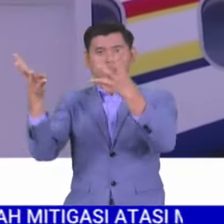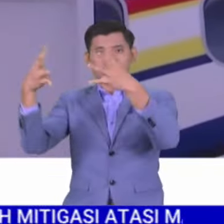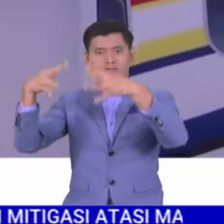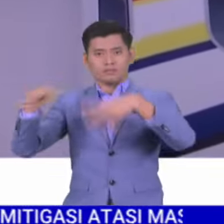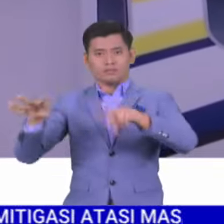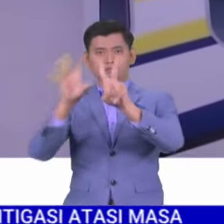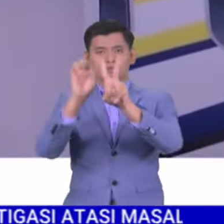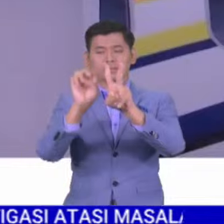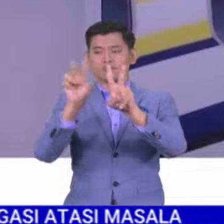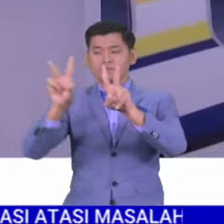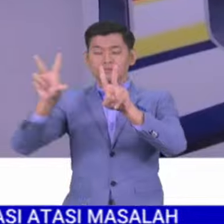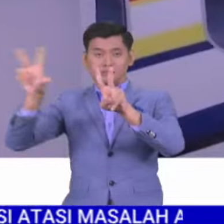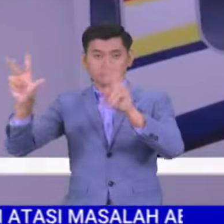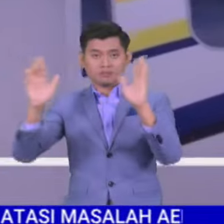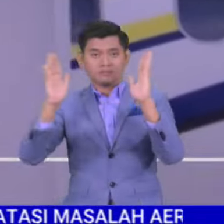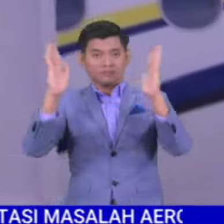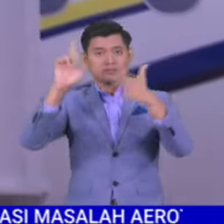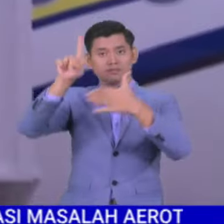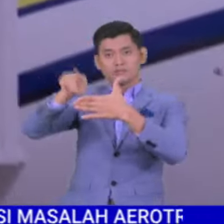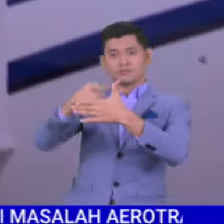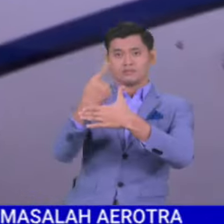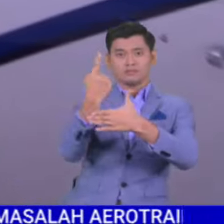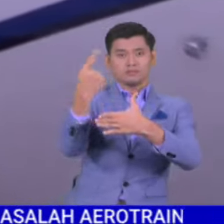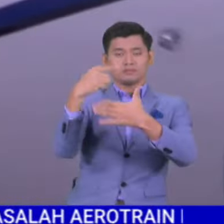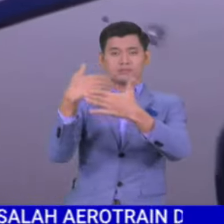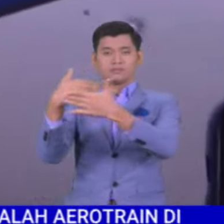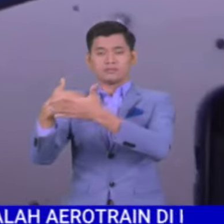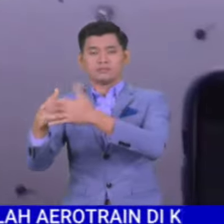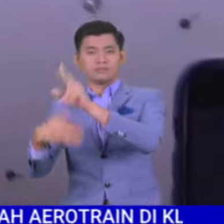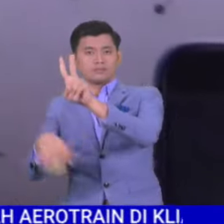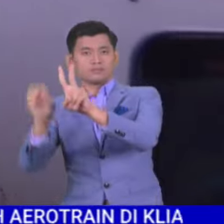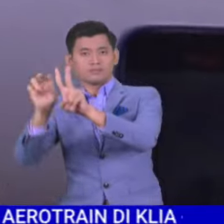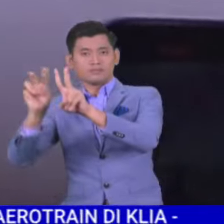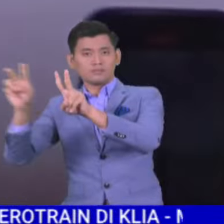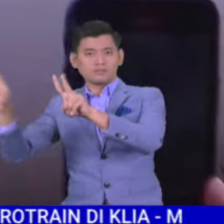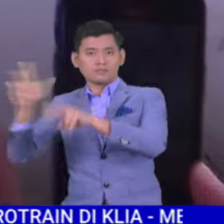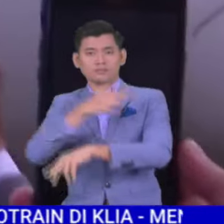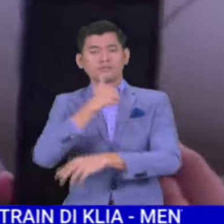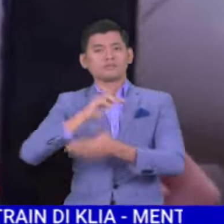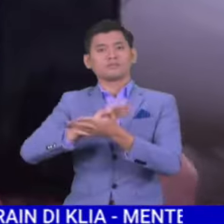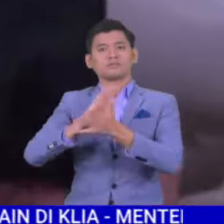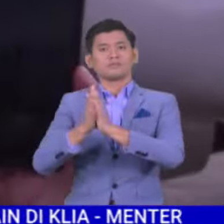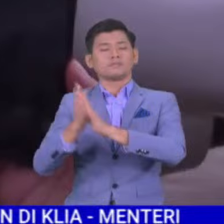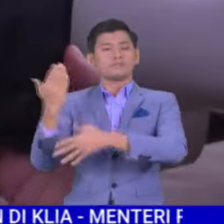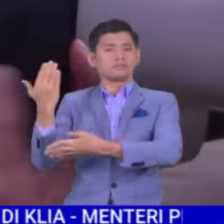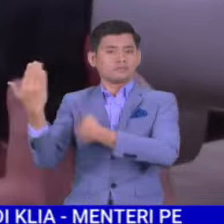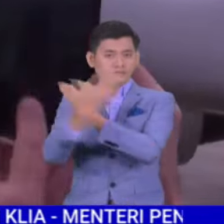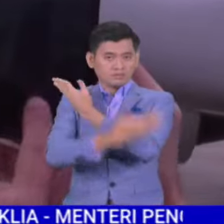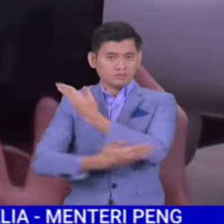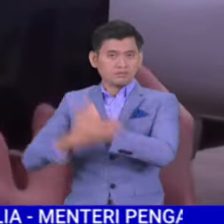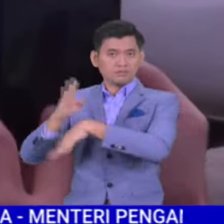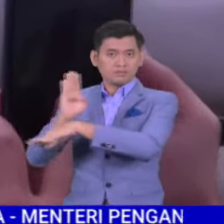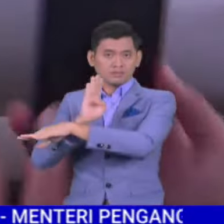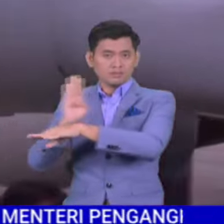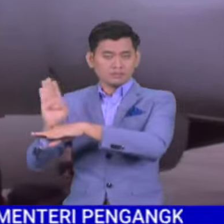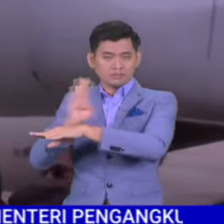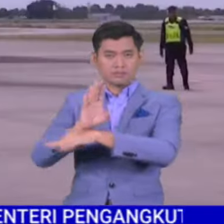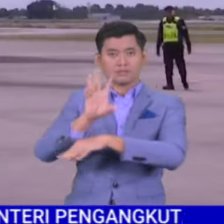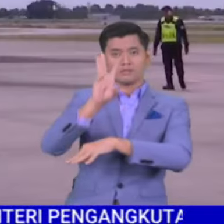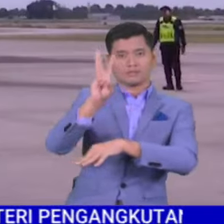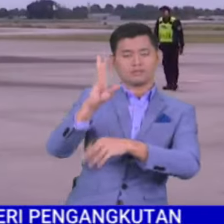2023. Untuk tempoh Januari hingga November 2022, Indonesia menjadi rakan dagang ke-6 terbesar dan kedua terbesar dalam